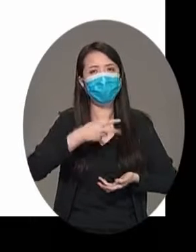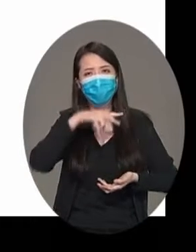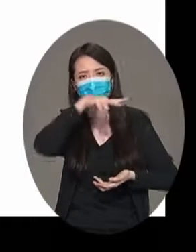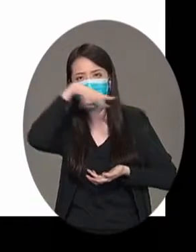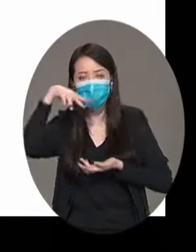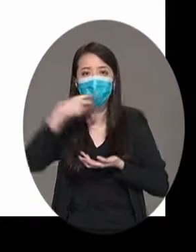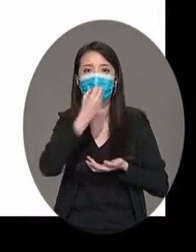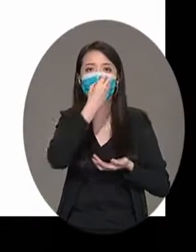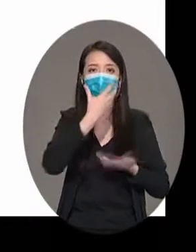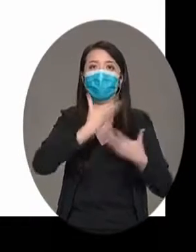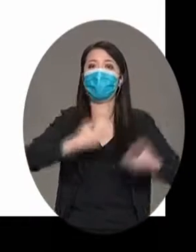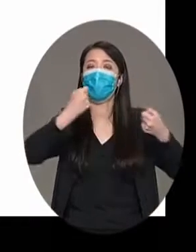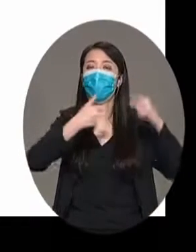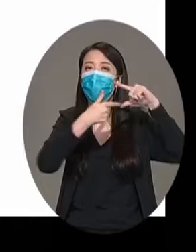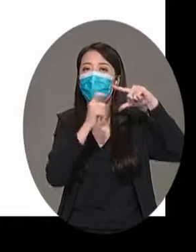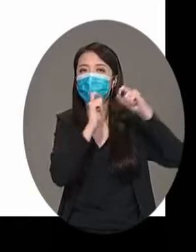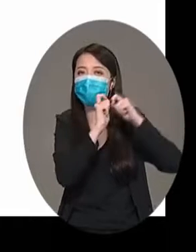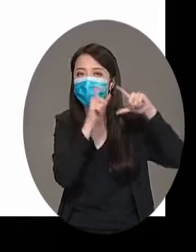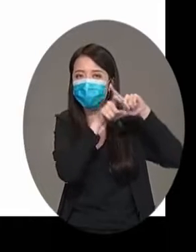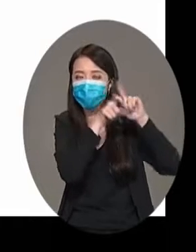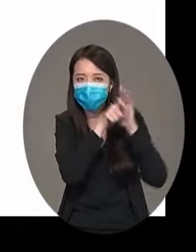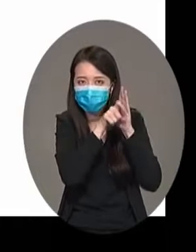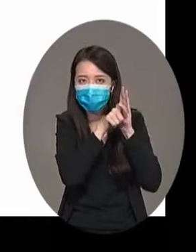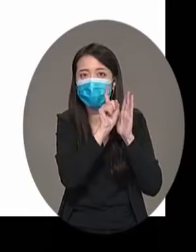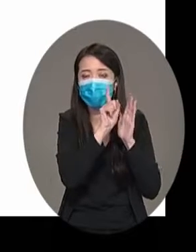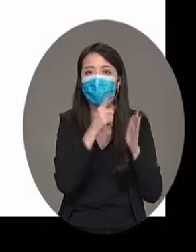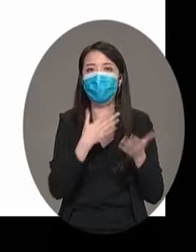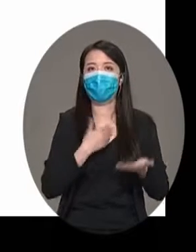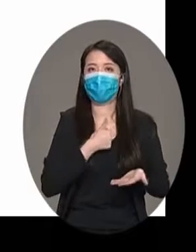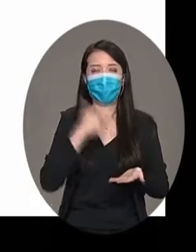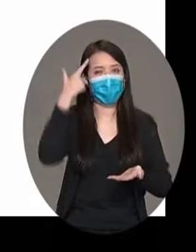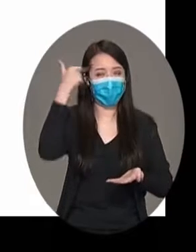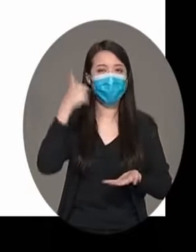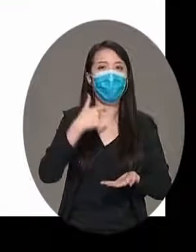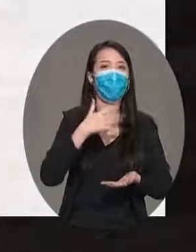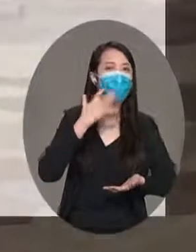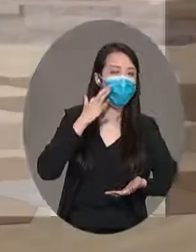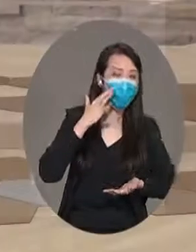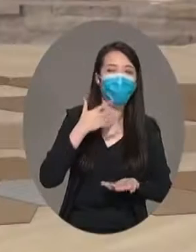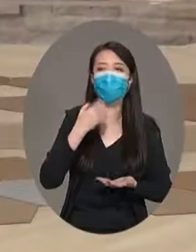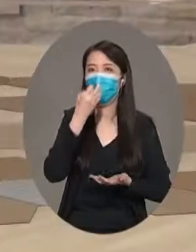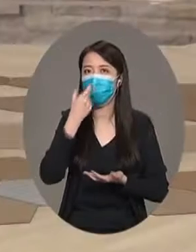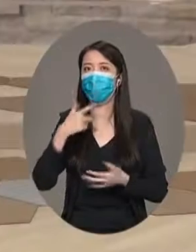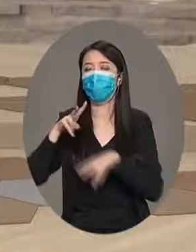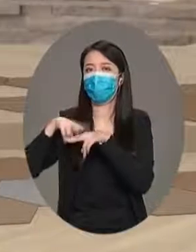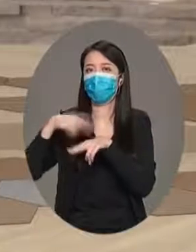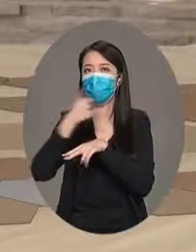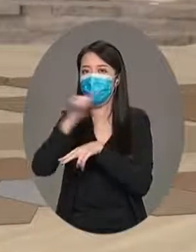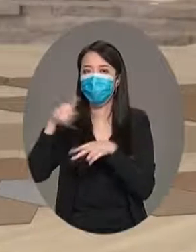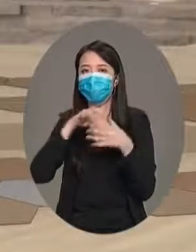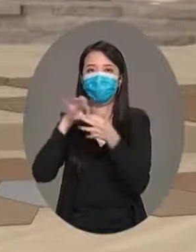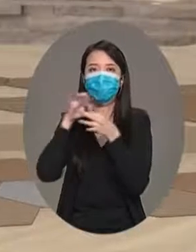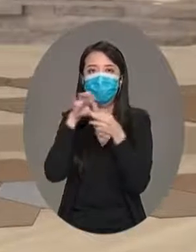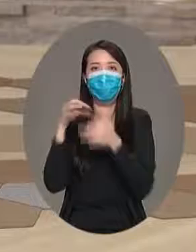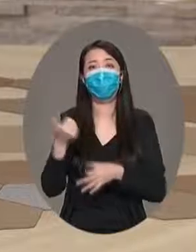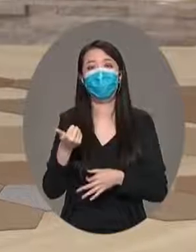港健康碼，希望令粵港澳三地聯防聯控的機制是做得更好。政府專家顧問許